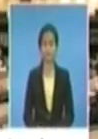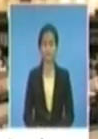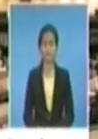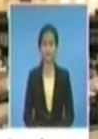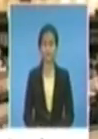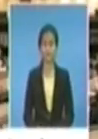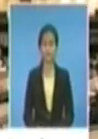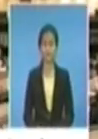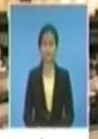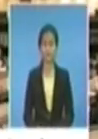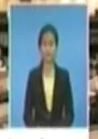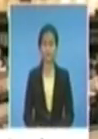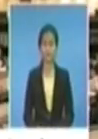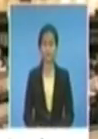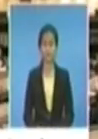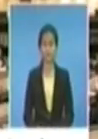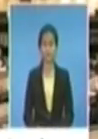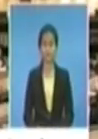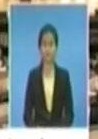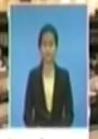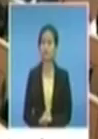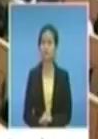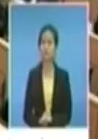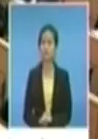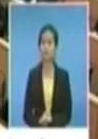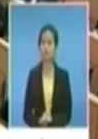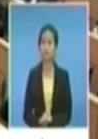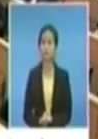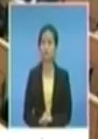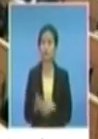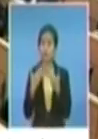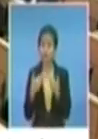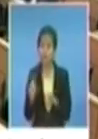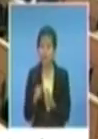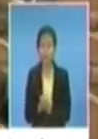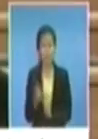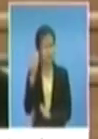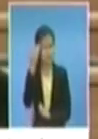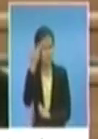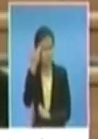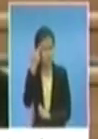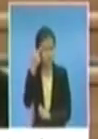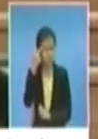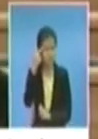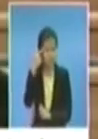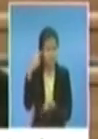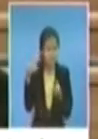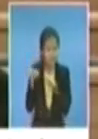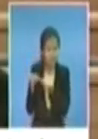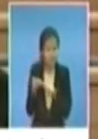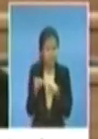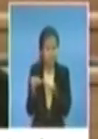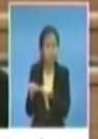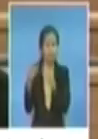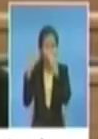ถามไปยังสนช.เห็นชอบให้เพียงส่ง1คำถามจากนั้นพลเอกเลิศรัตน์ก็ได้ขอยัด